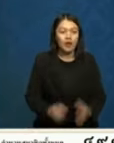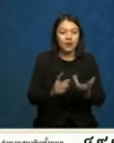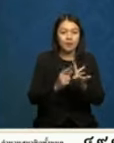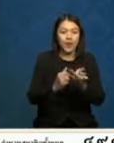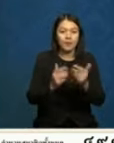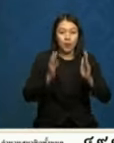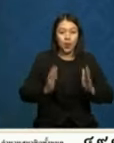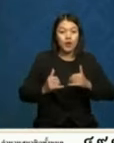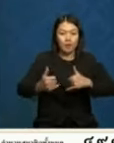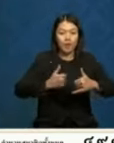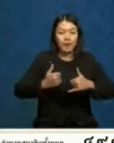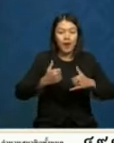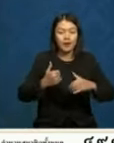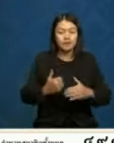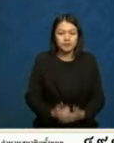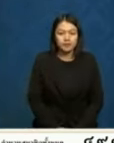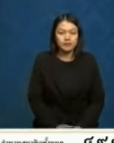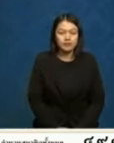มก่อนครับ